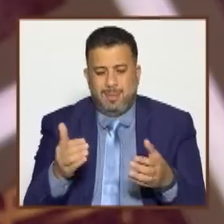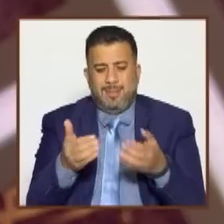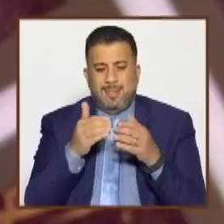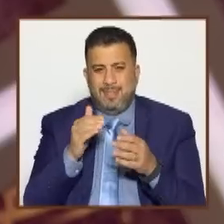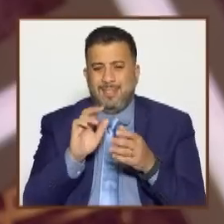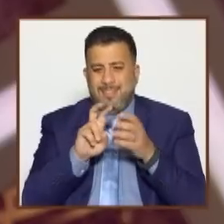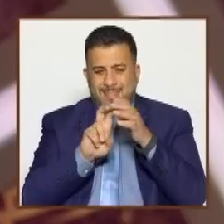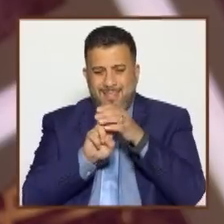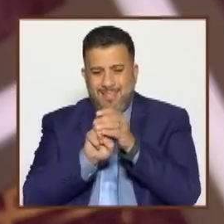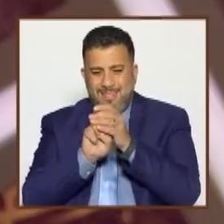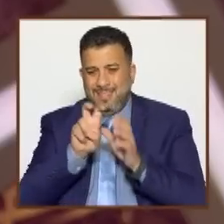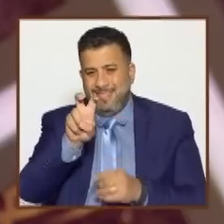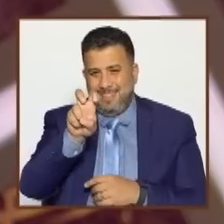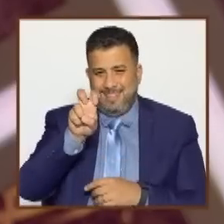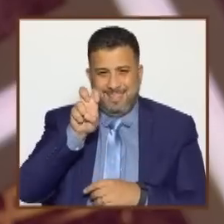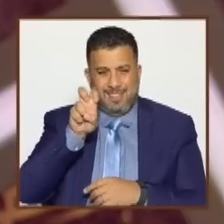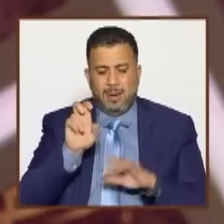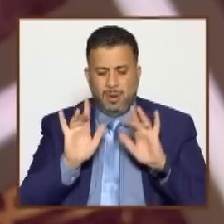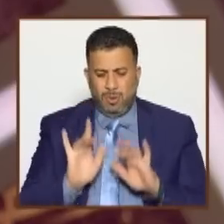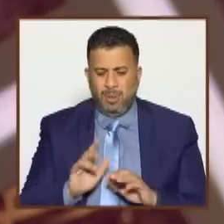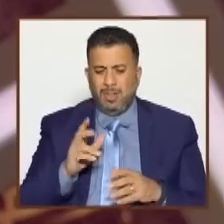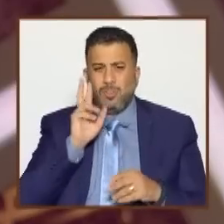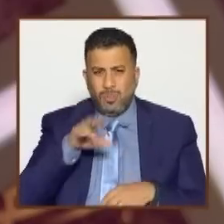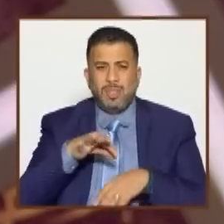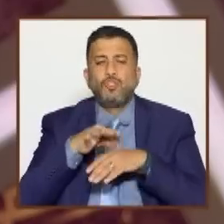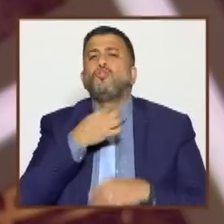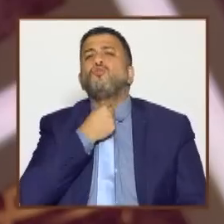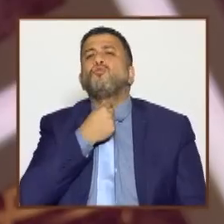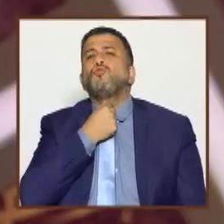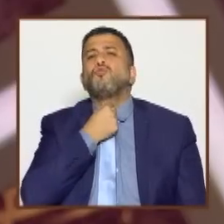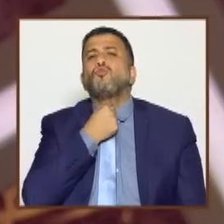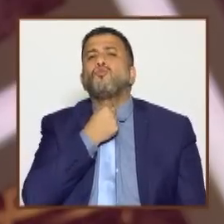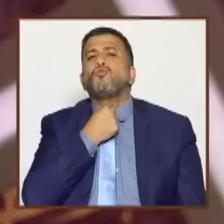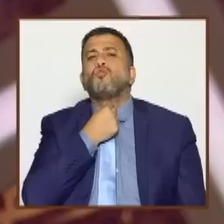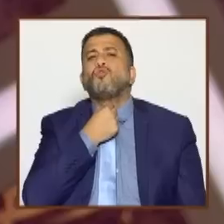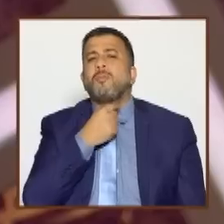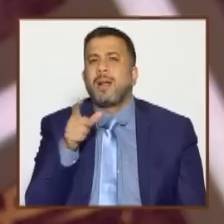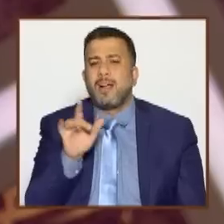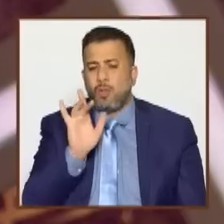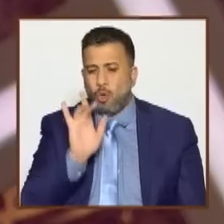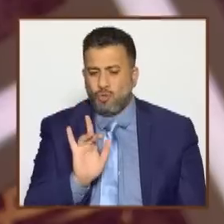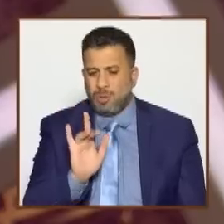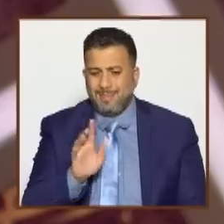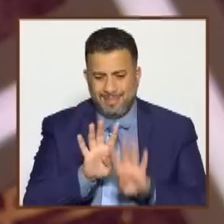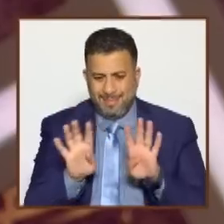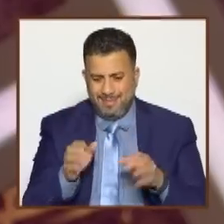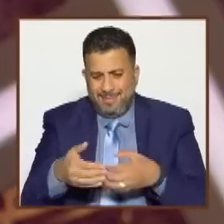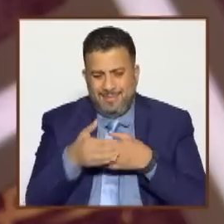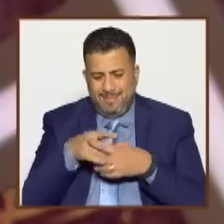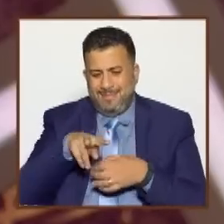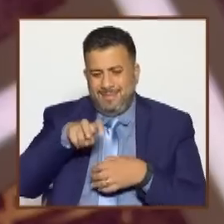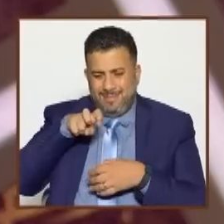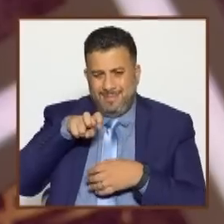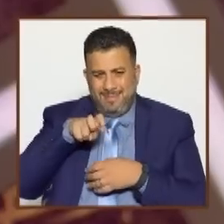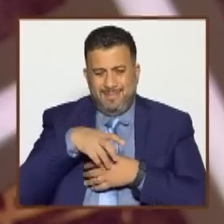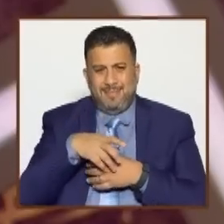ومن الاحتباء ما يفعله بعض الناس وهو موجود عند قبائل من العرب وكذا، هناك